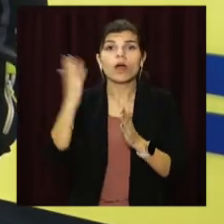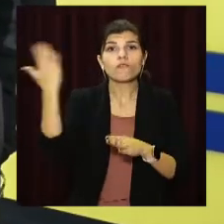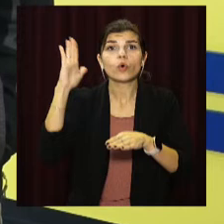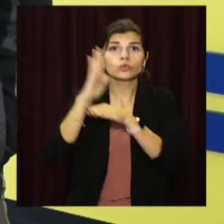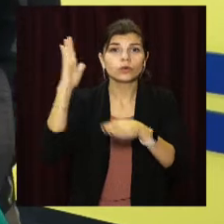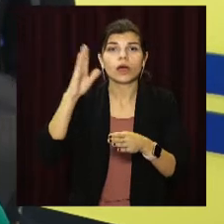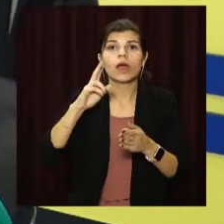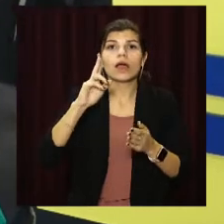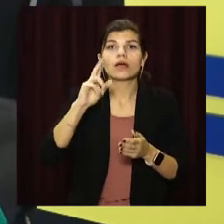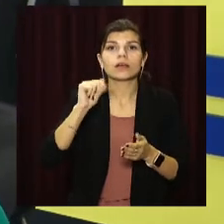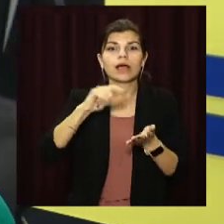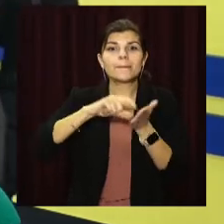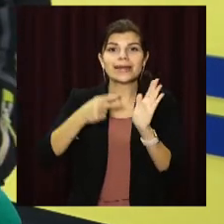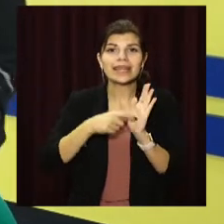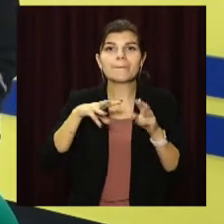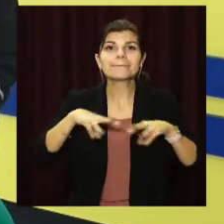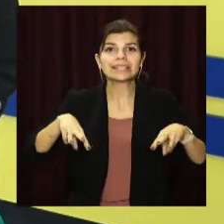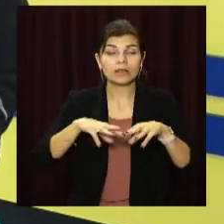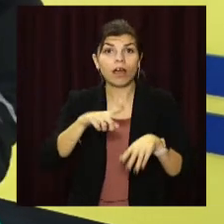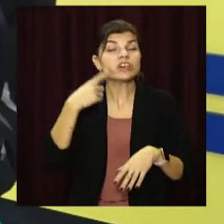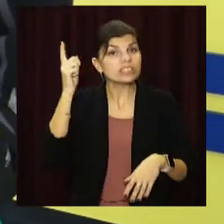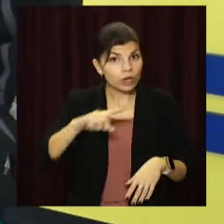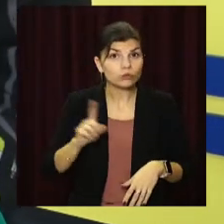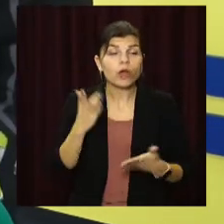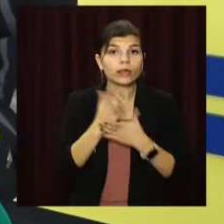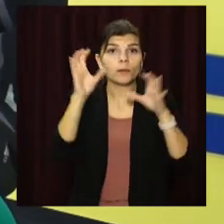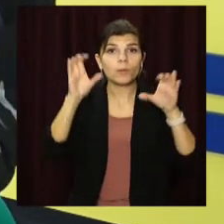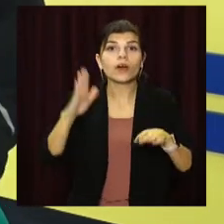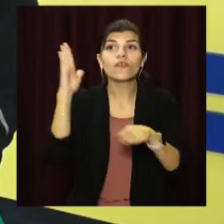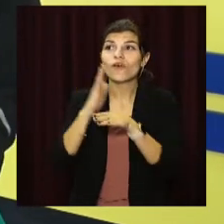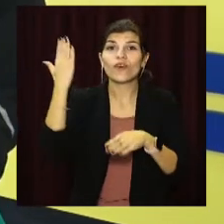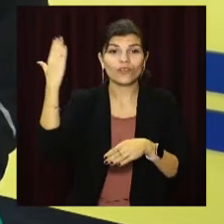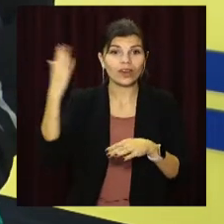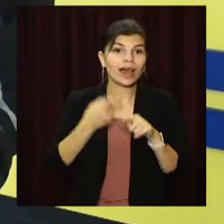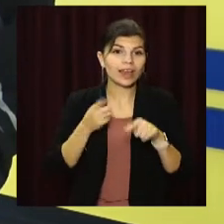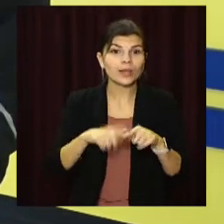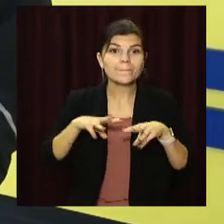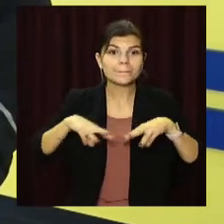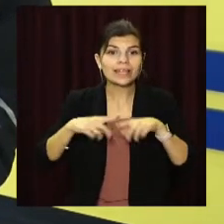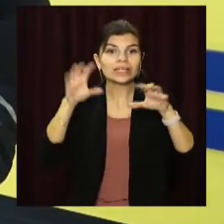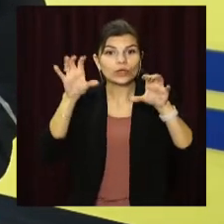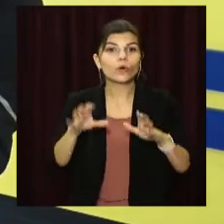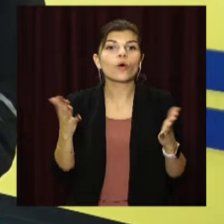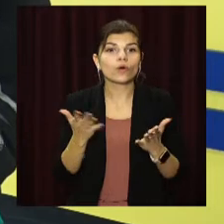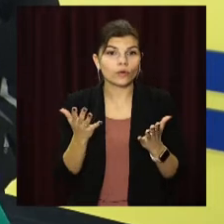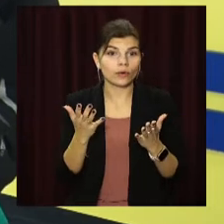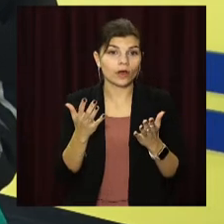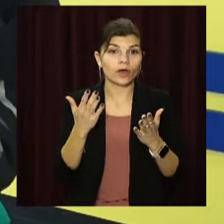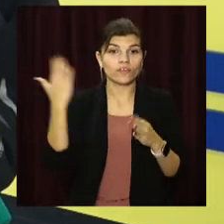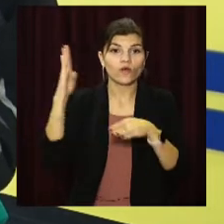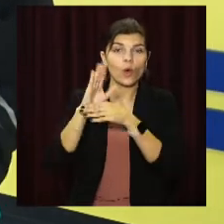міністрів. А, постанова Кабінету. Ви знаєте, що є закон, який постанова Кабінету міністрів, це закон, який, вірно,